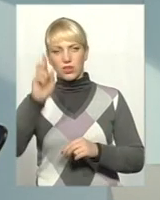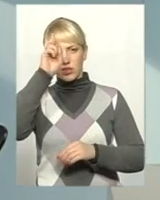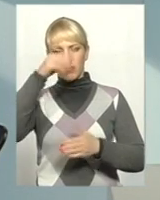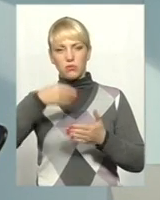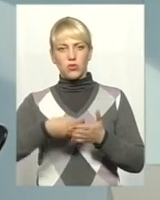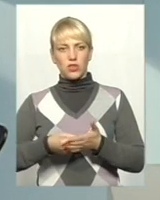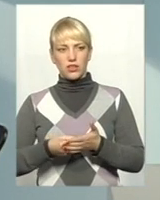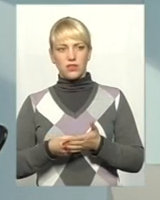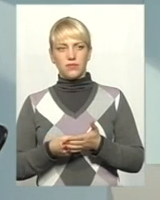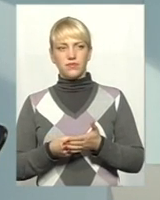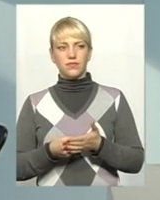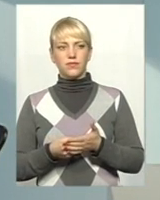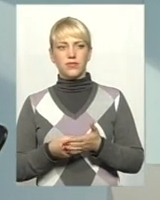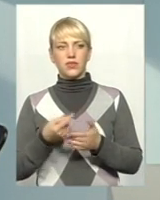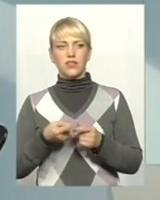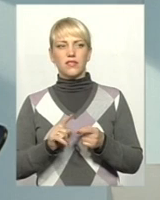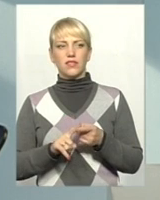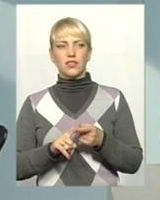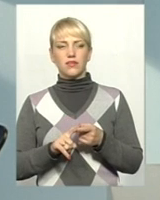бюджет, він